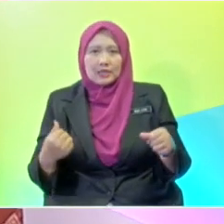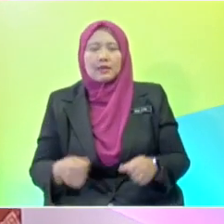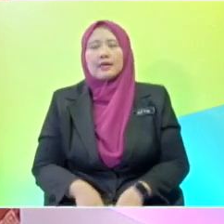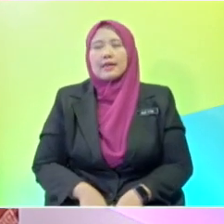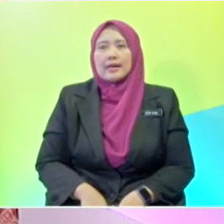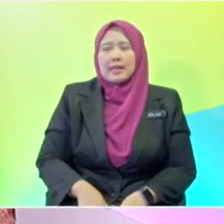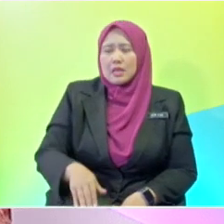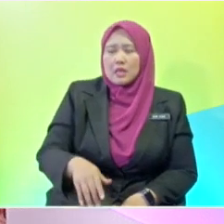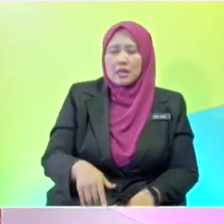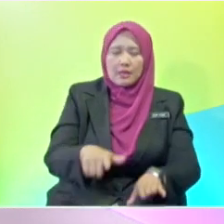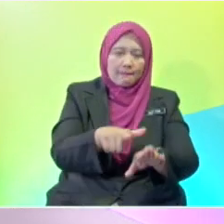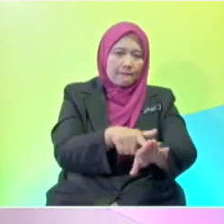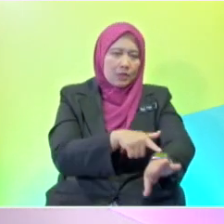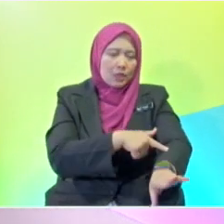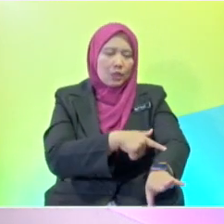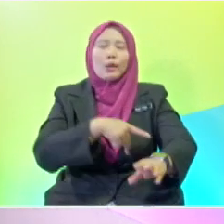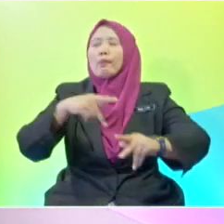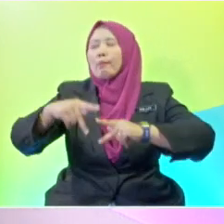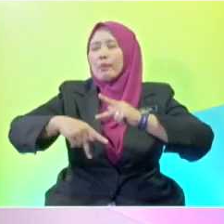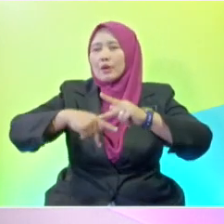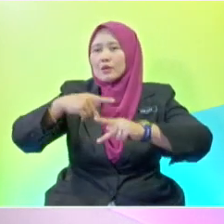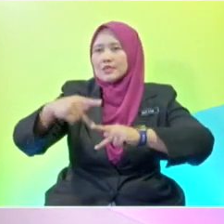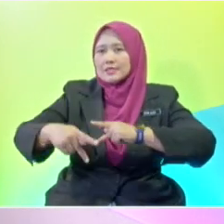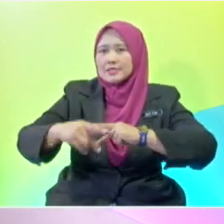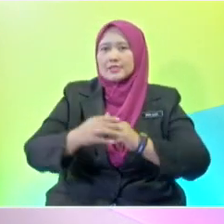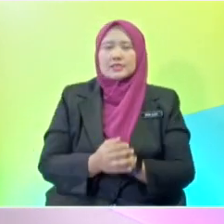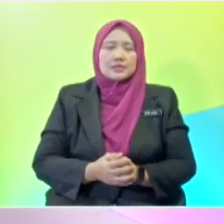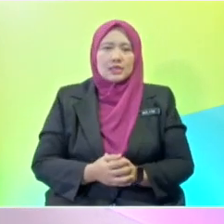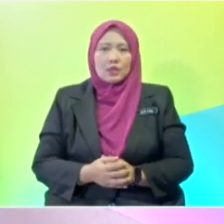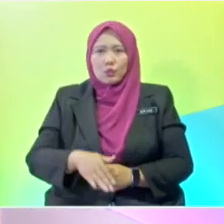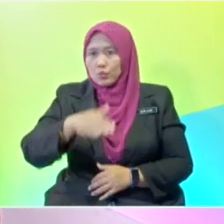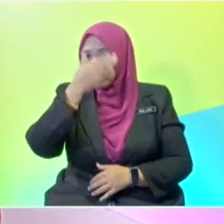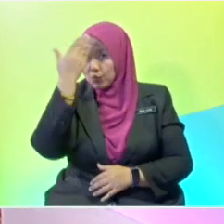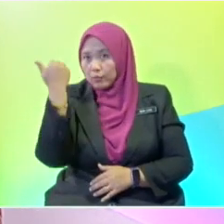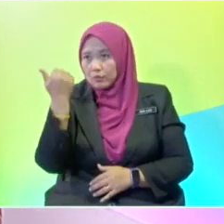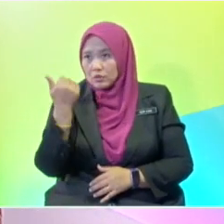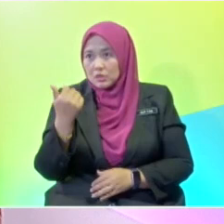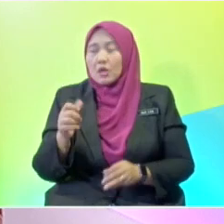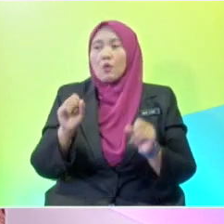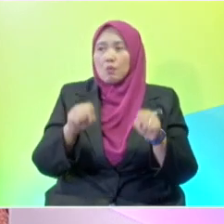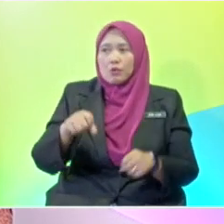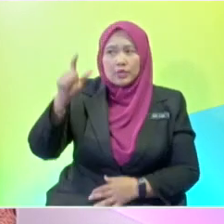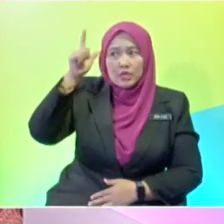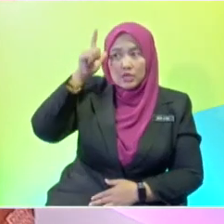kelupaannya begini antara antara agama gambar yang dipaparkannya bagaimana